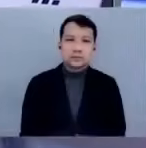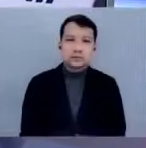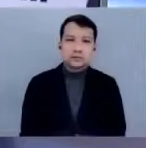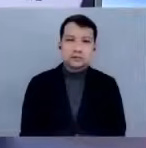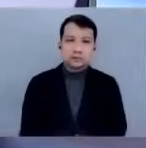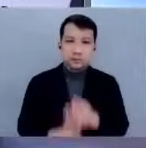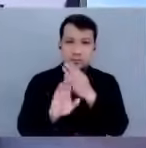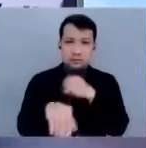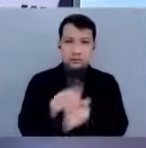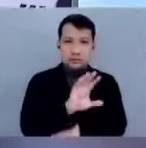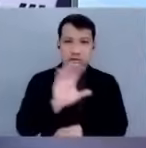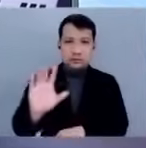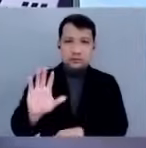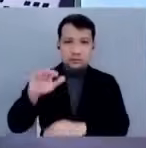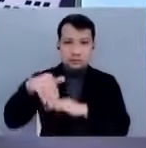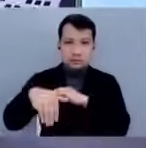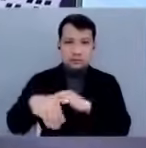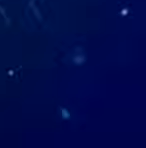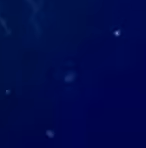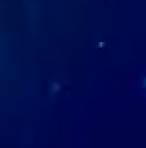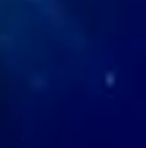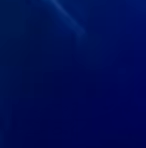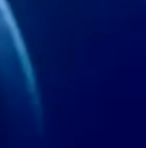Magbabalik pang Frontline tonight.